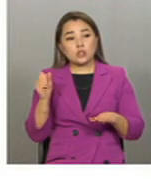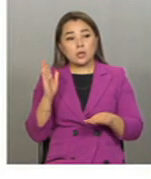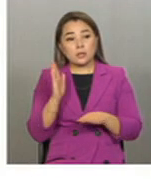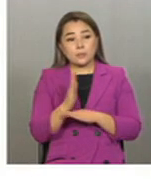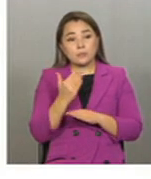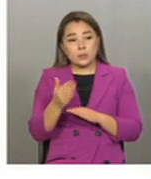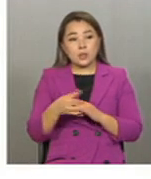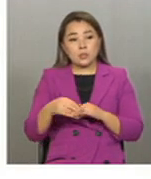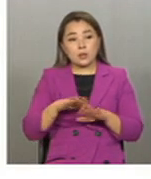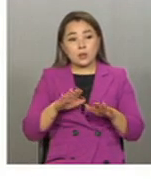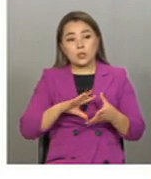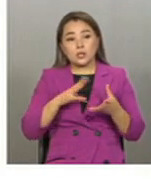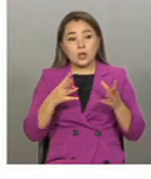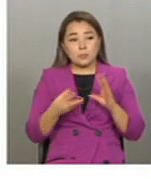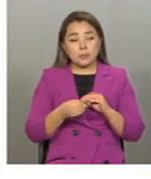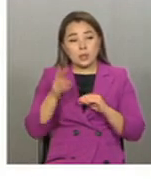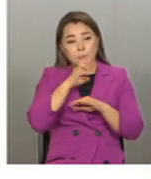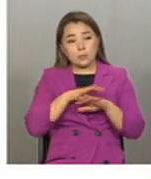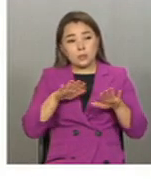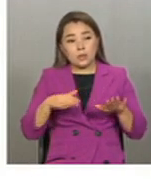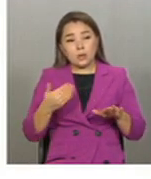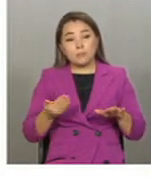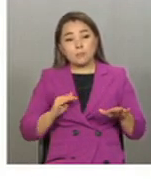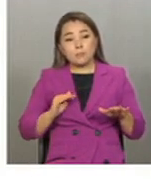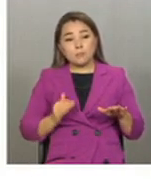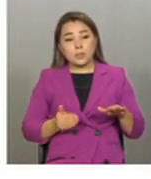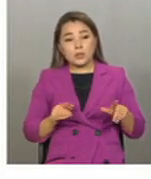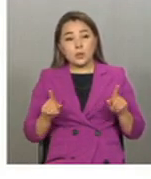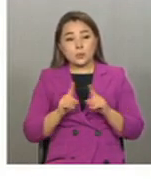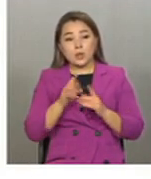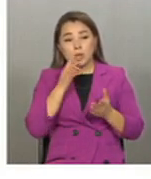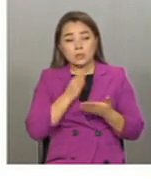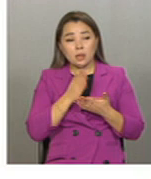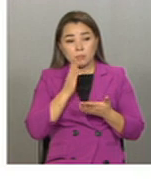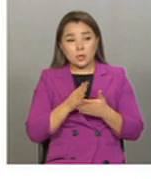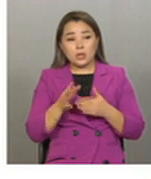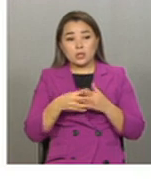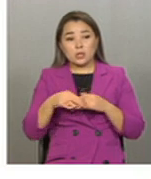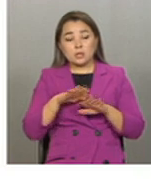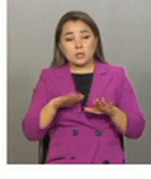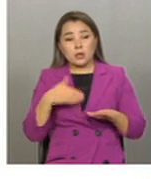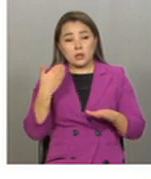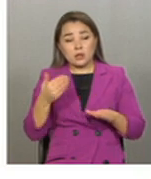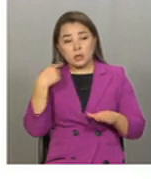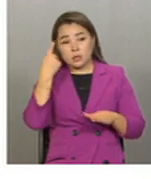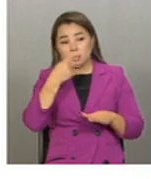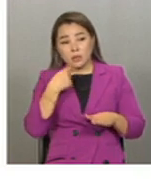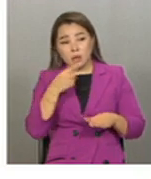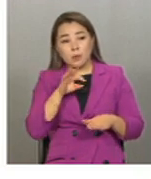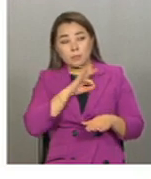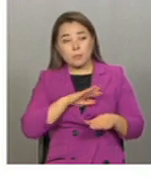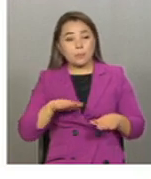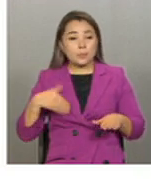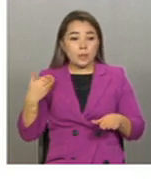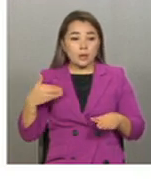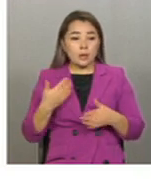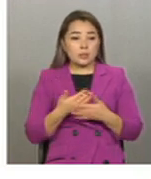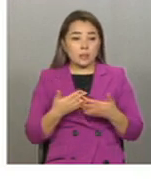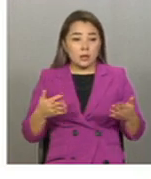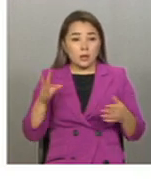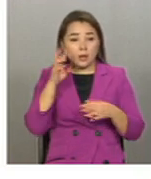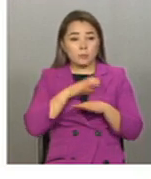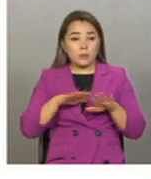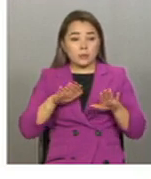жер жалпы мемлекеттік меншігінде болғандықтан жер қойнауындағы пайдалы қазбаларда